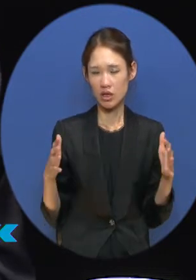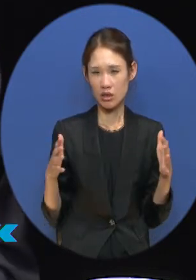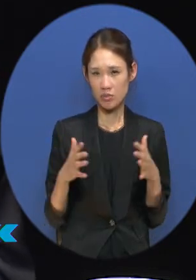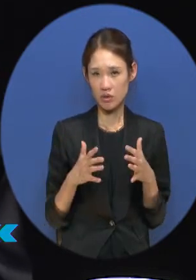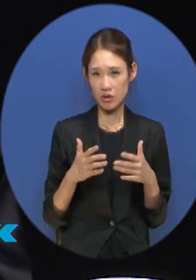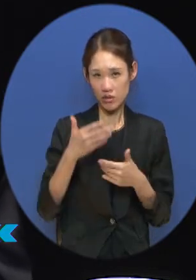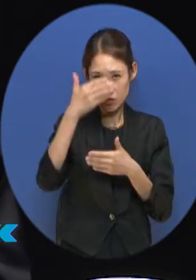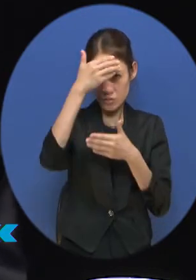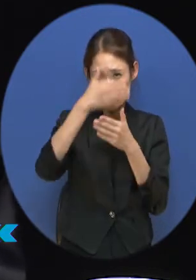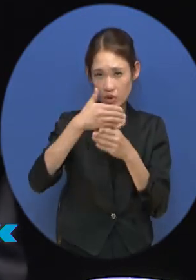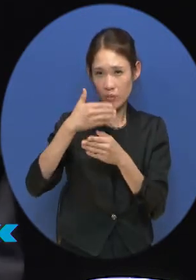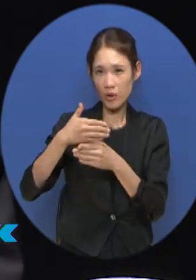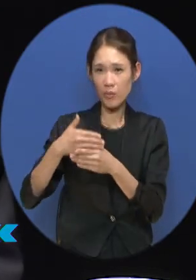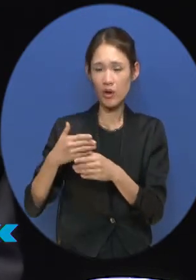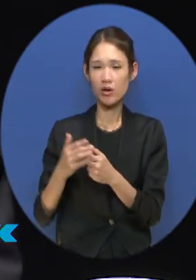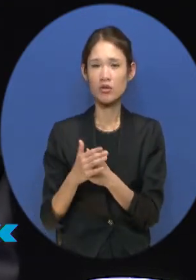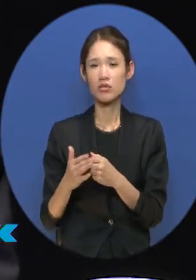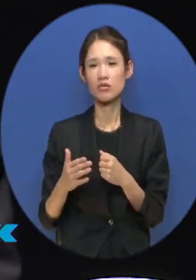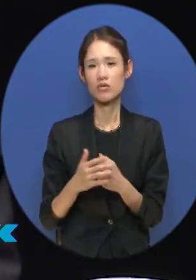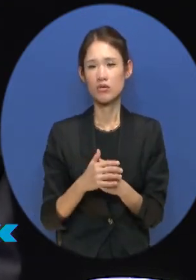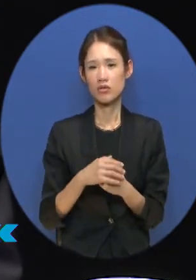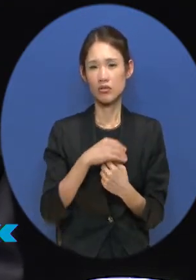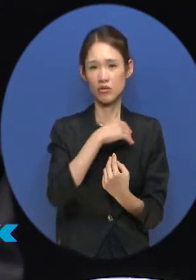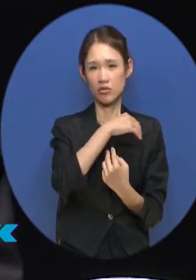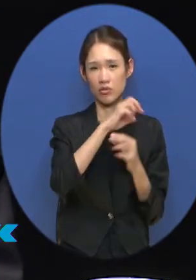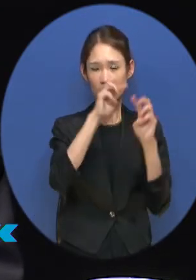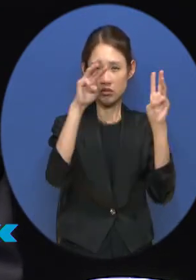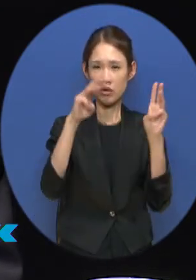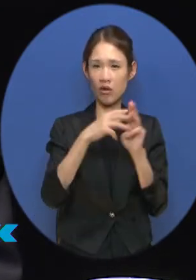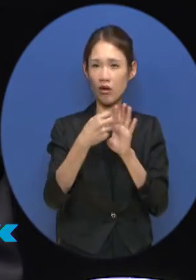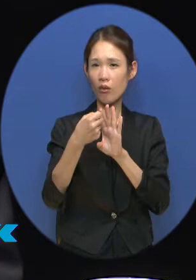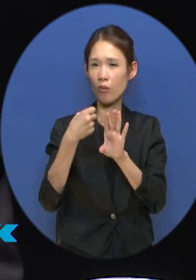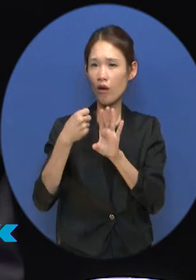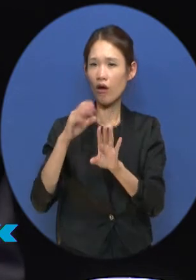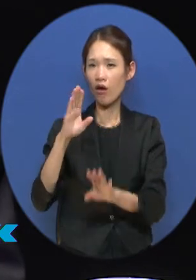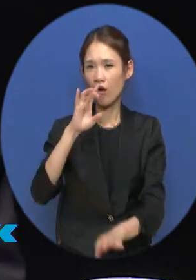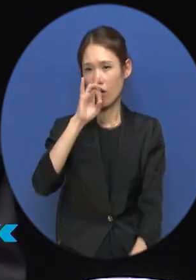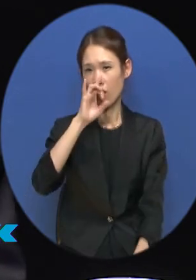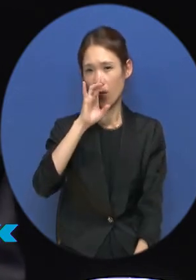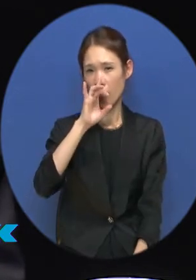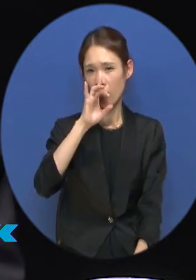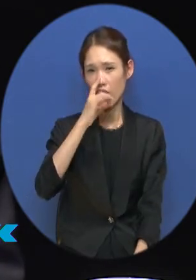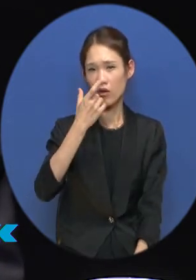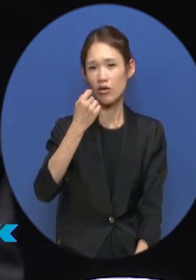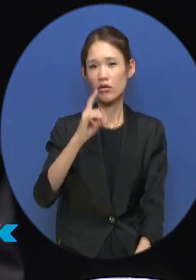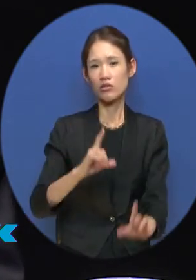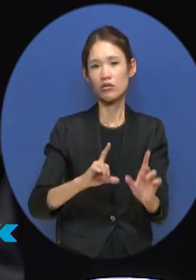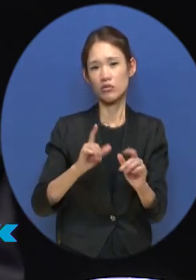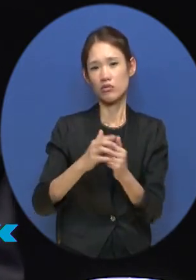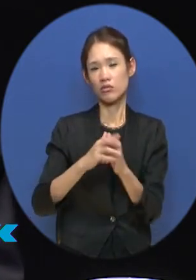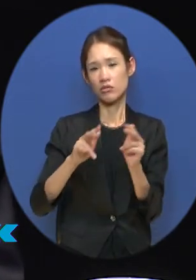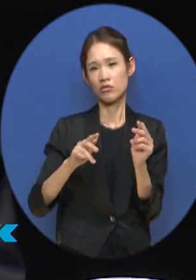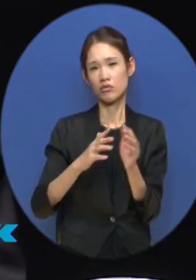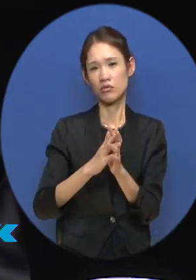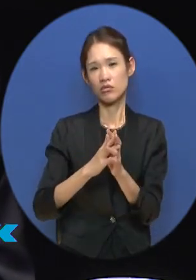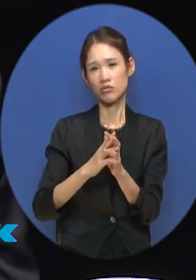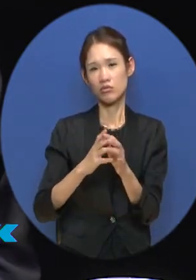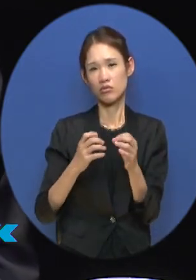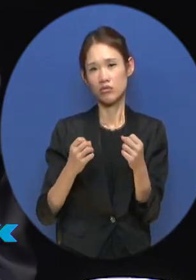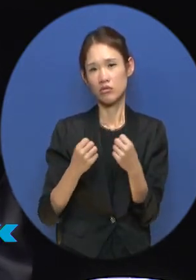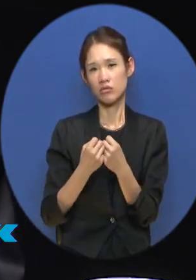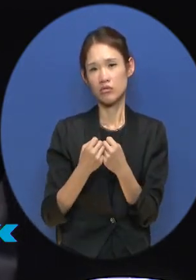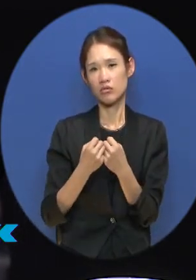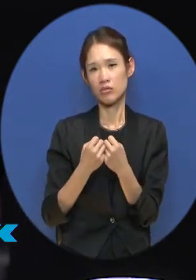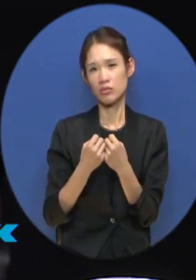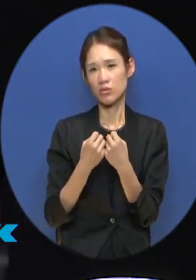문을 닫고 밀폐되고 하다 보니까 이런 환기들이 잘 안 되고 또 이런 상태에서 지금 현재